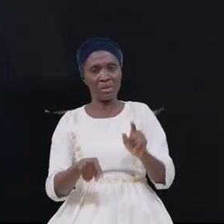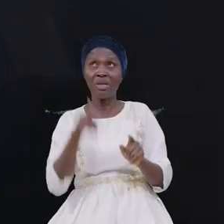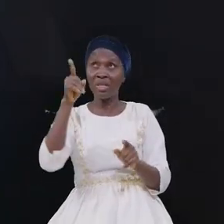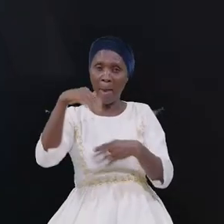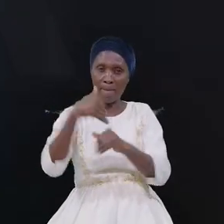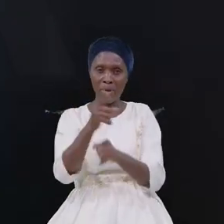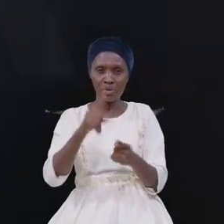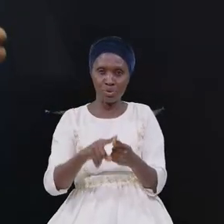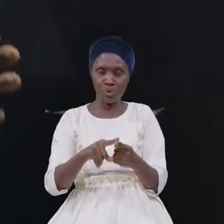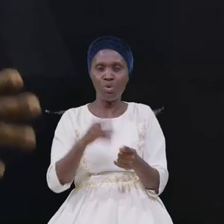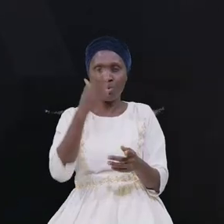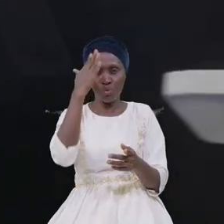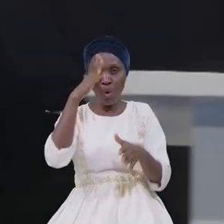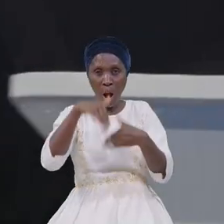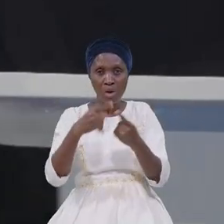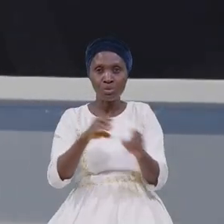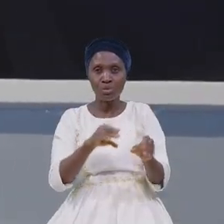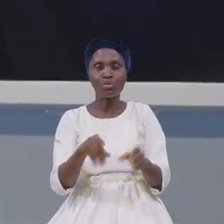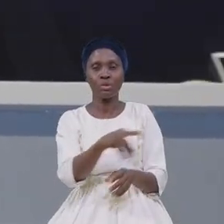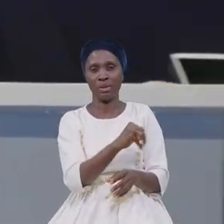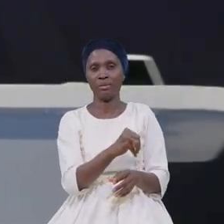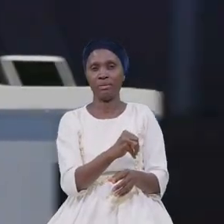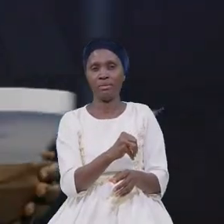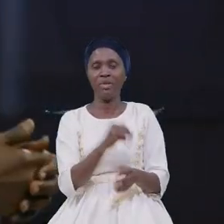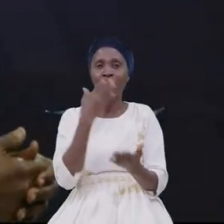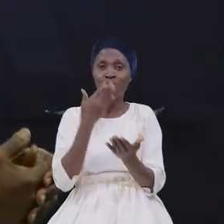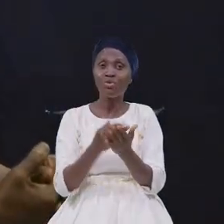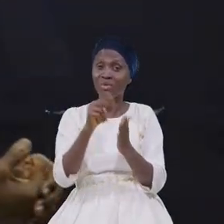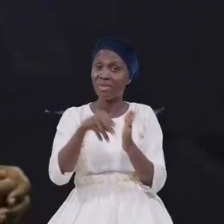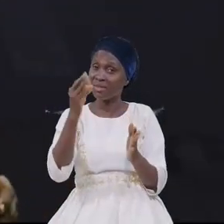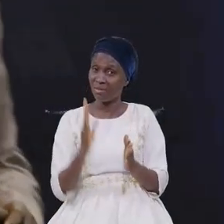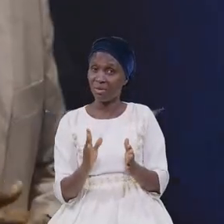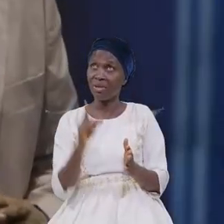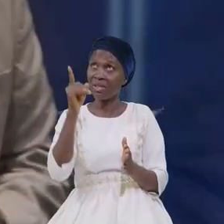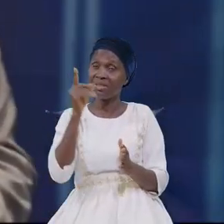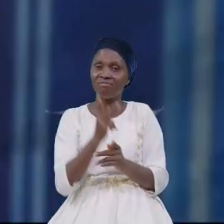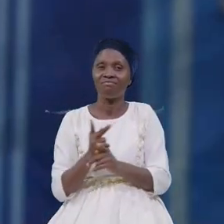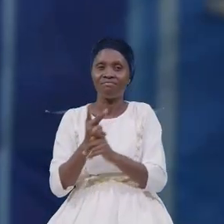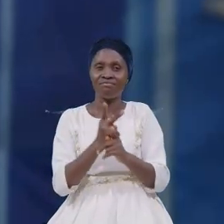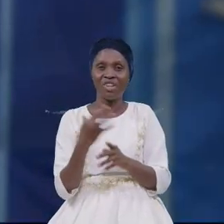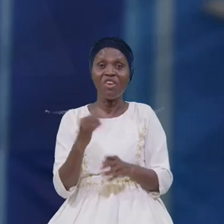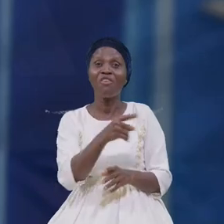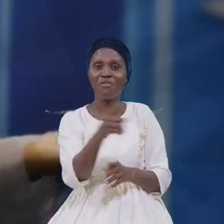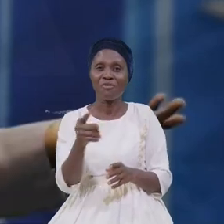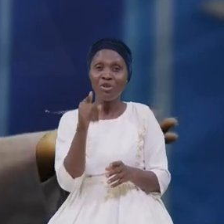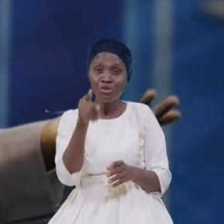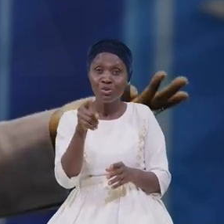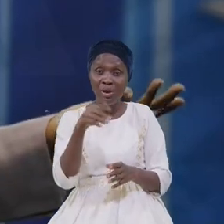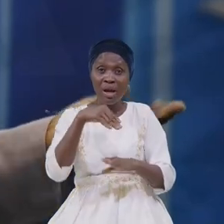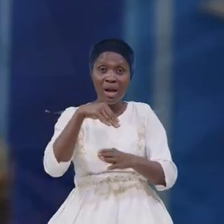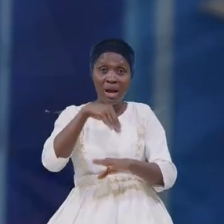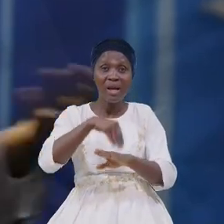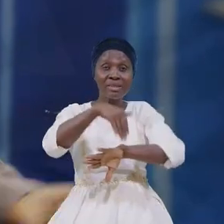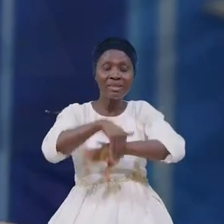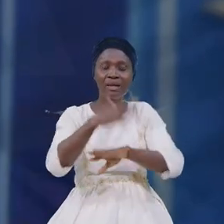mesure de faire, Dieu vous a aidé à faire ça. La bonté de Dieu prend soin de vous. Vous dormez la